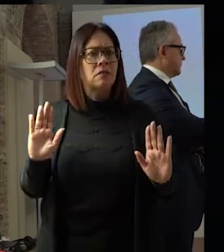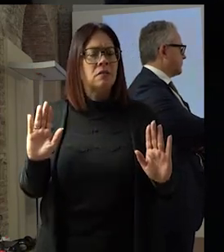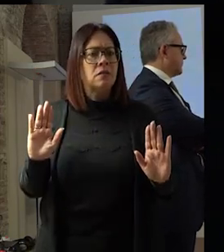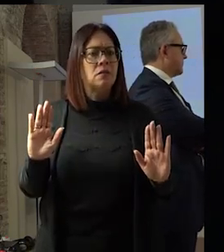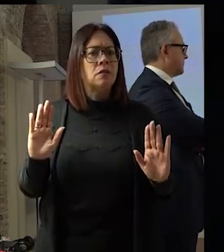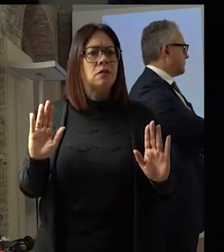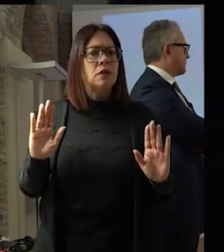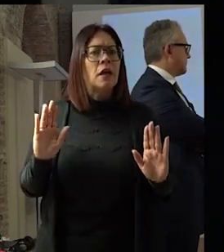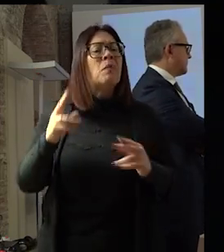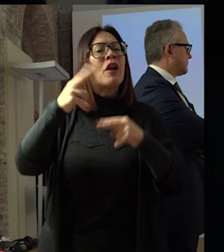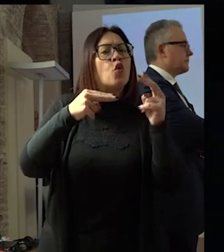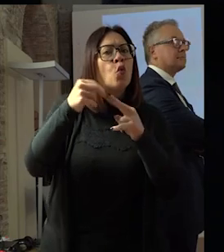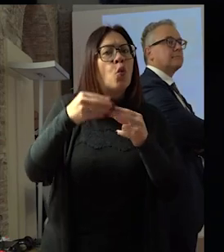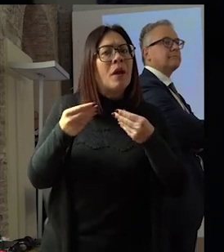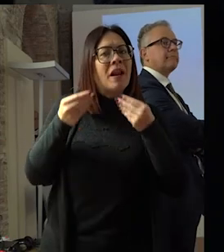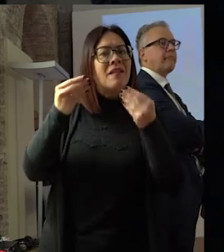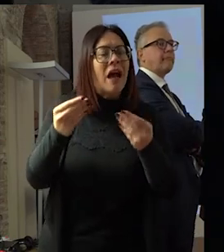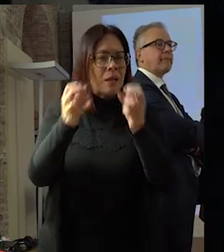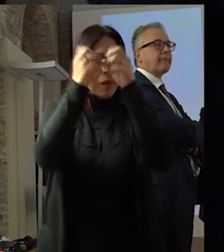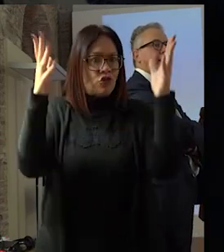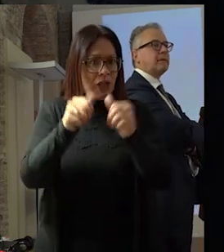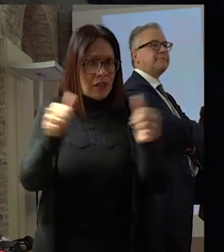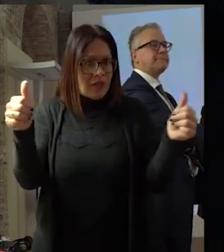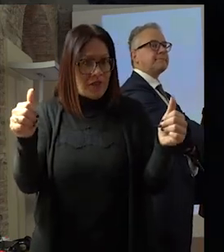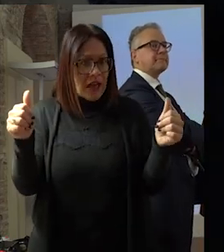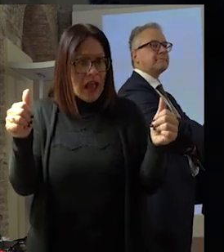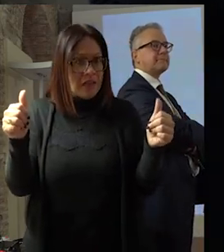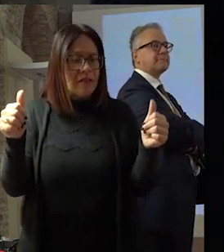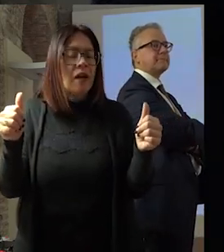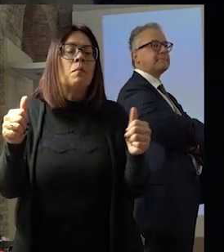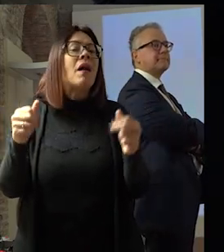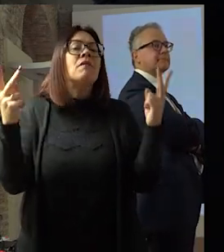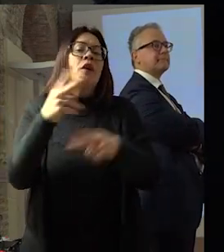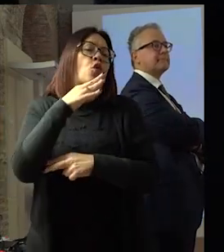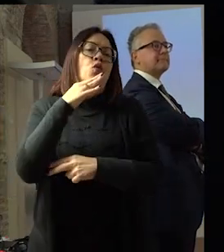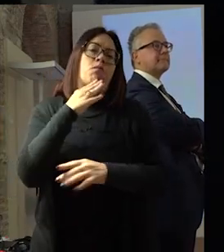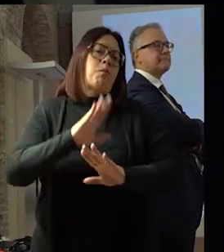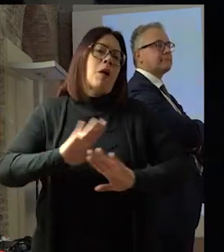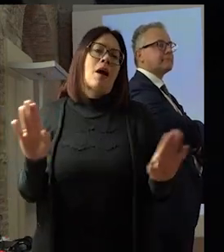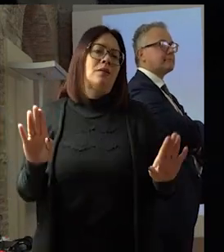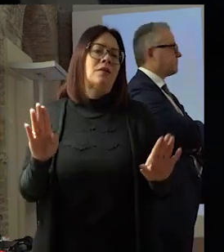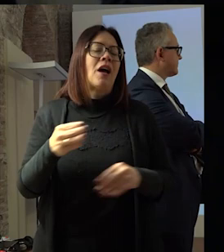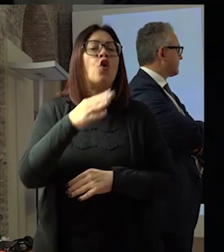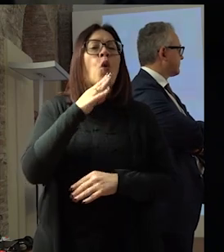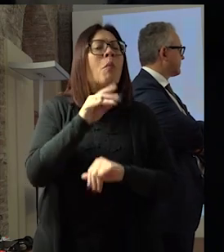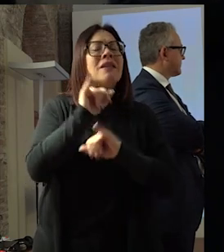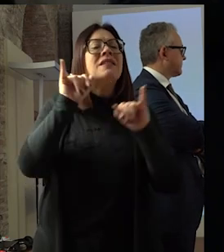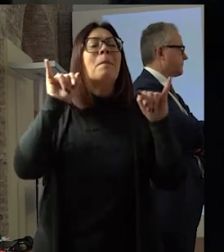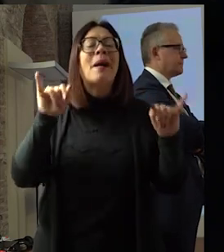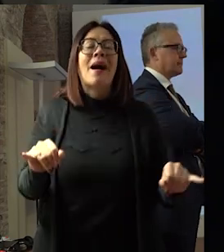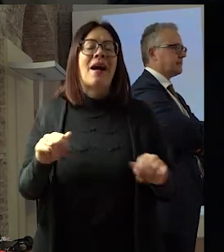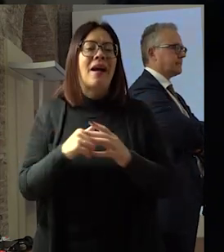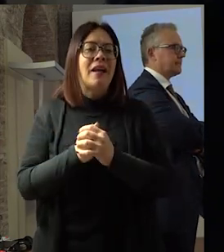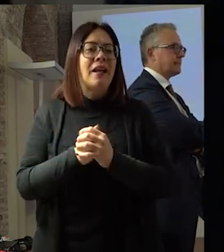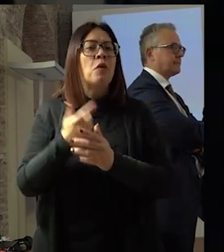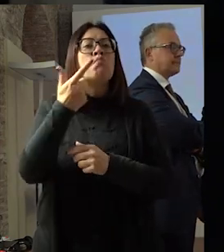Vi dico questi numeri per immaginare la differenza. Però non è mai abbastanza, non è mai sufficiente, perché secondo